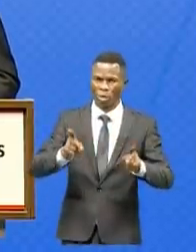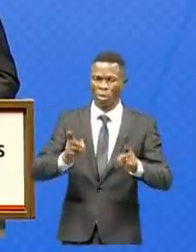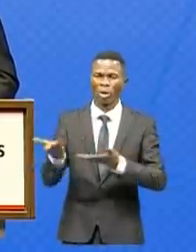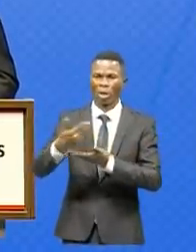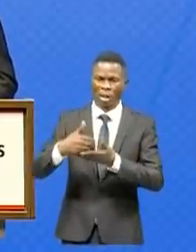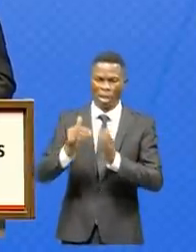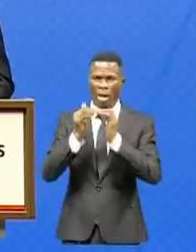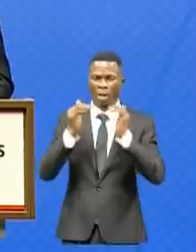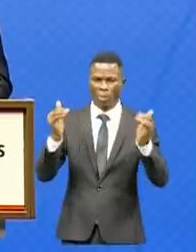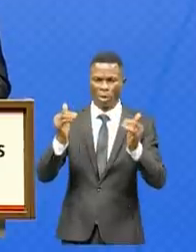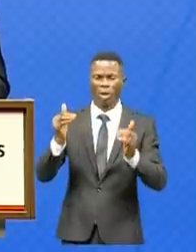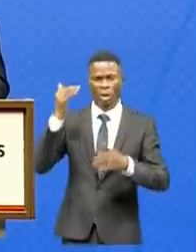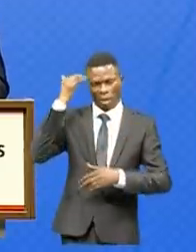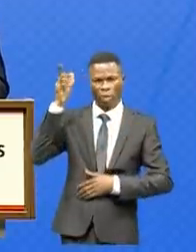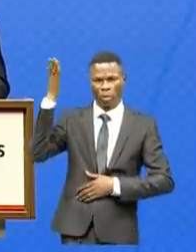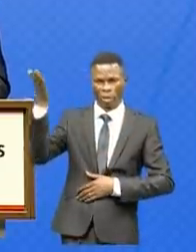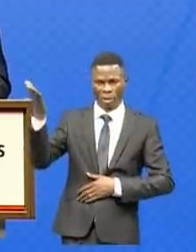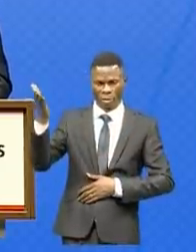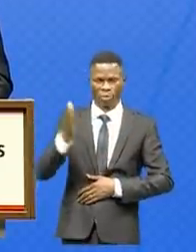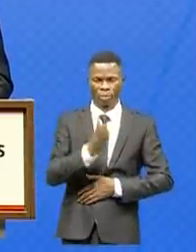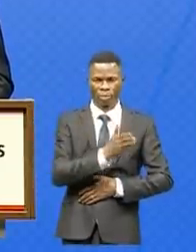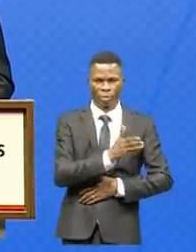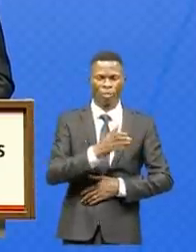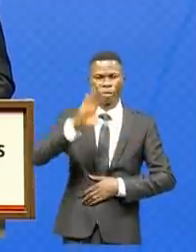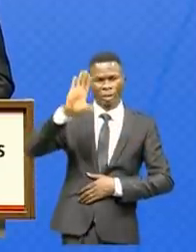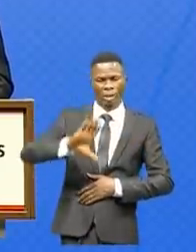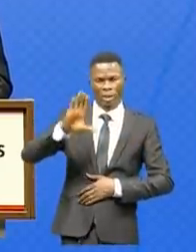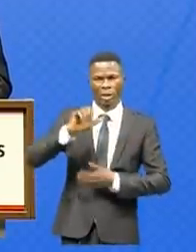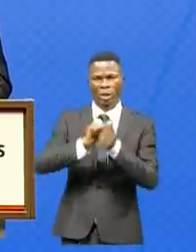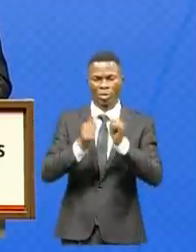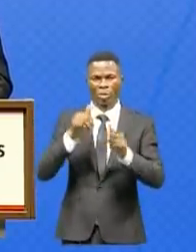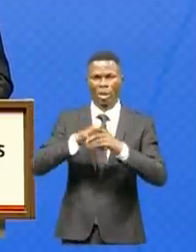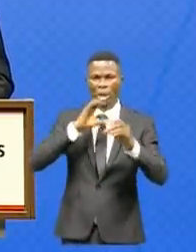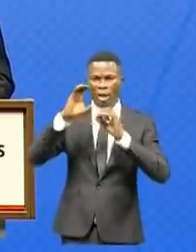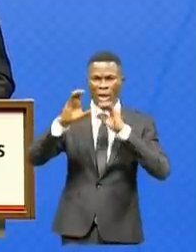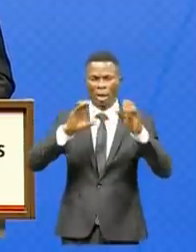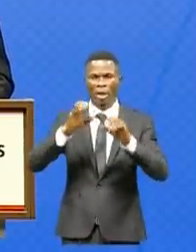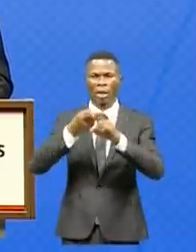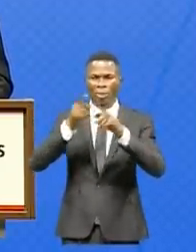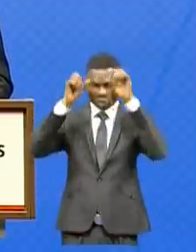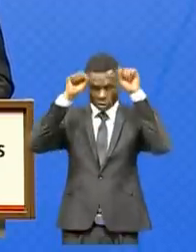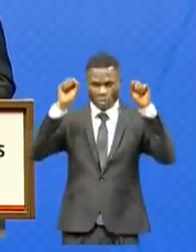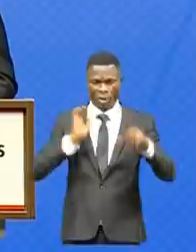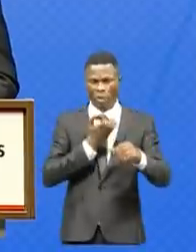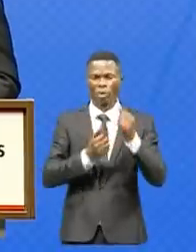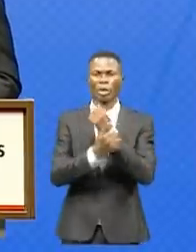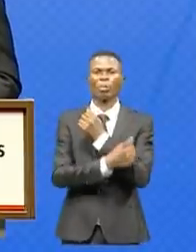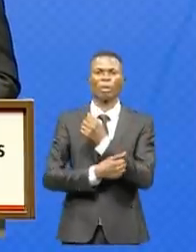retour rapide de la paix. Cinquième point de la communication du président de la